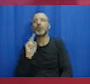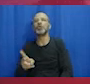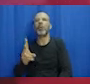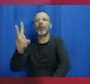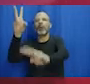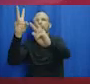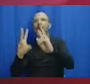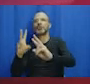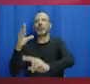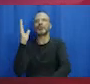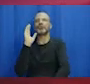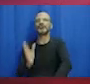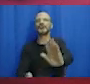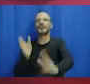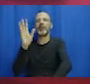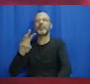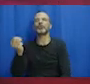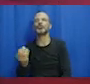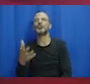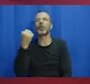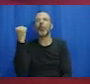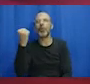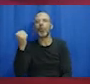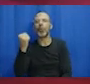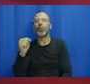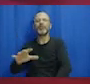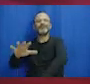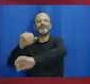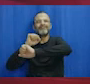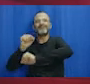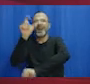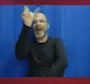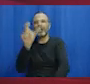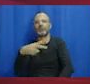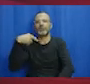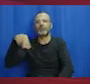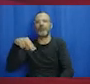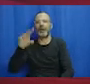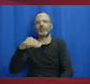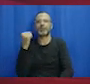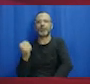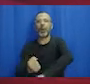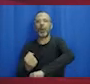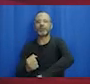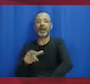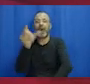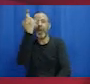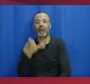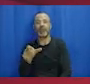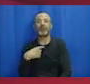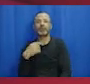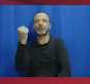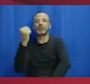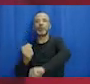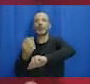توقف الجريمة، إلا إذا بكون في هناك قوة رادعة. الإنسان اللي بخاف ساعتها بيعملش، أما الإنسان اللي بيعمل حساب مش